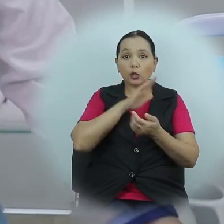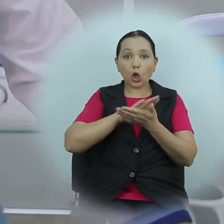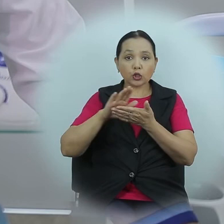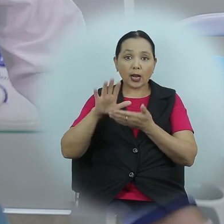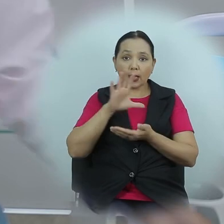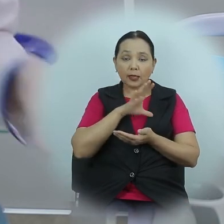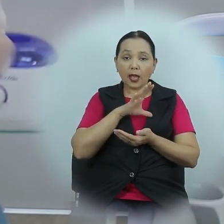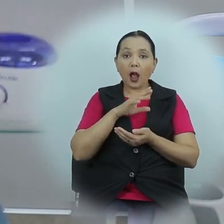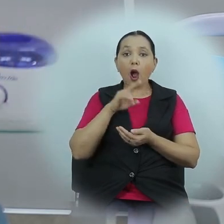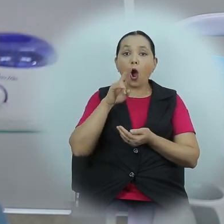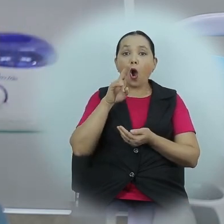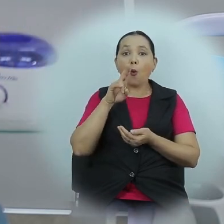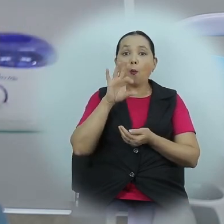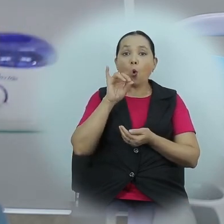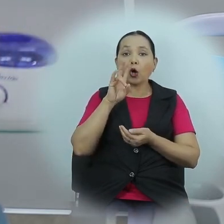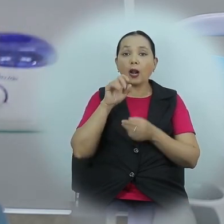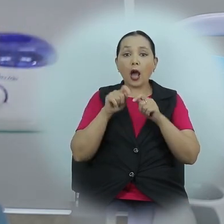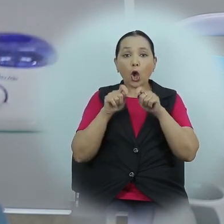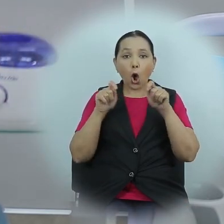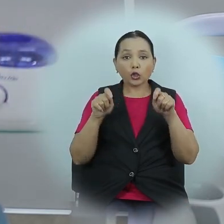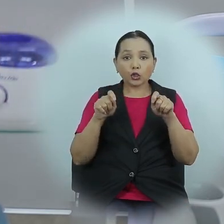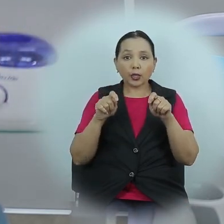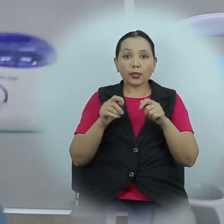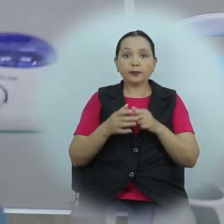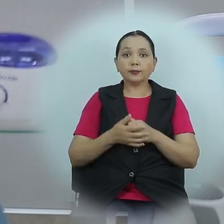tozalangan, poralari ochiq.